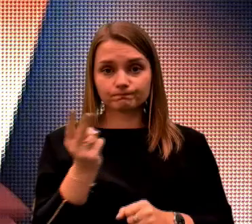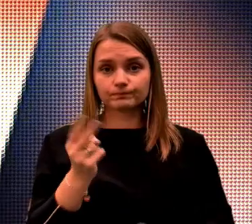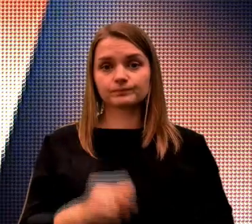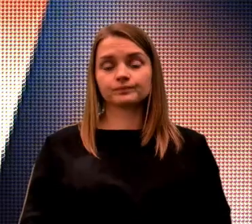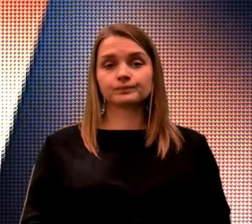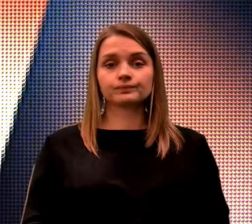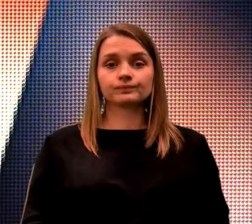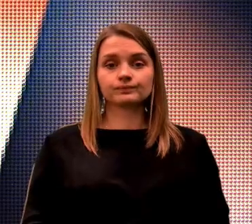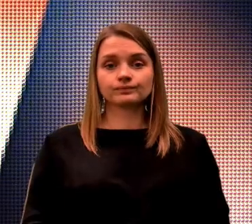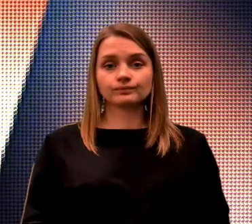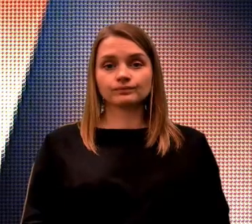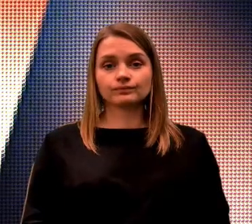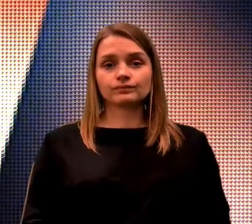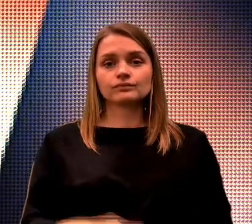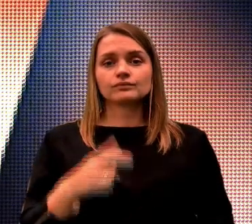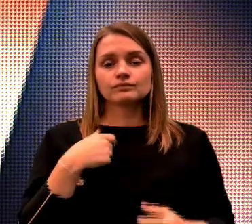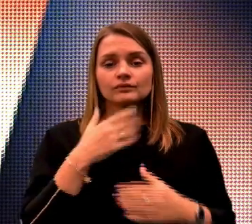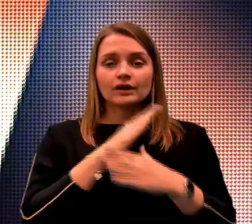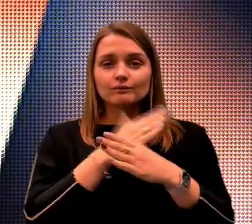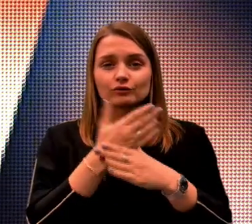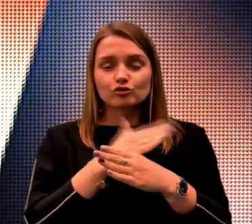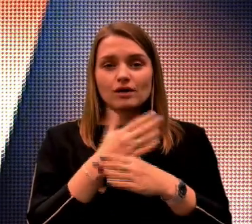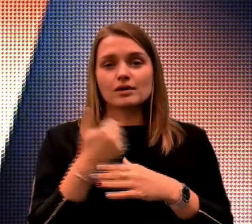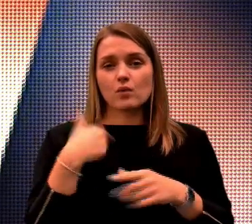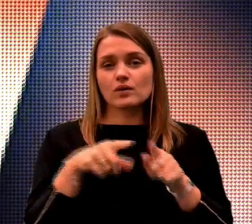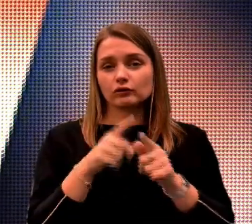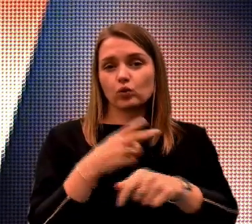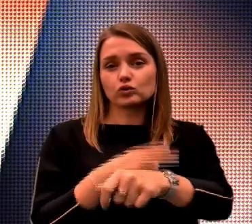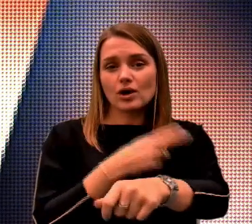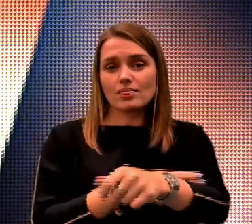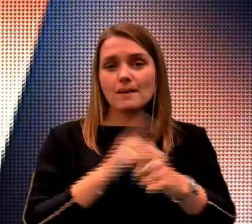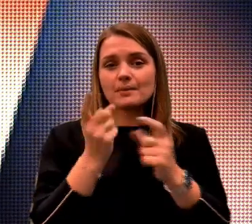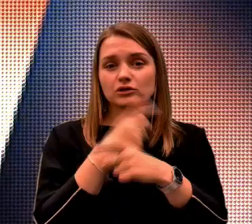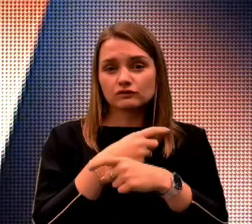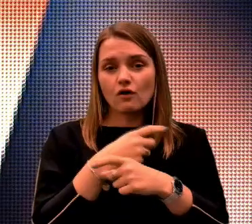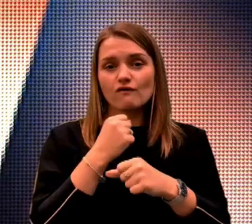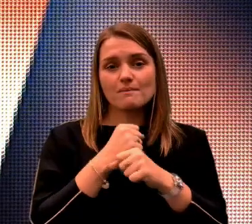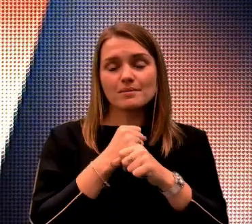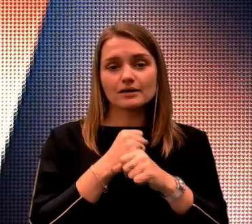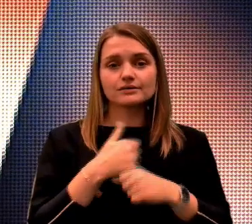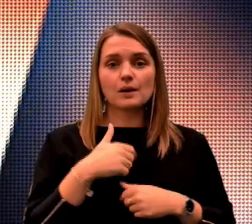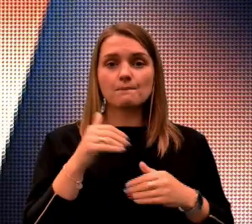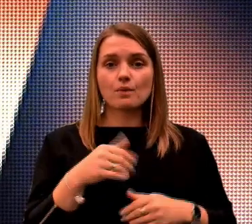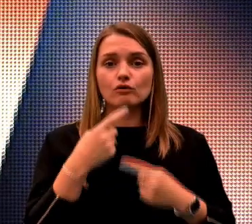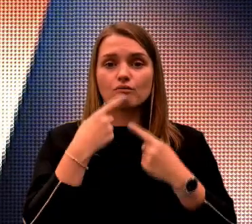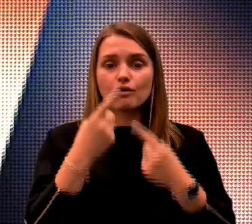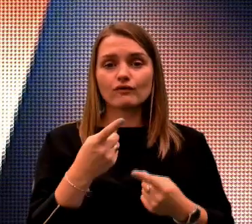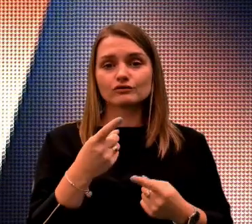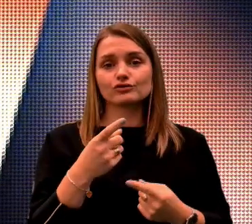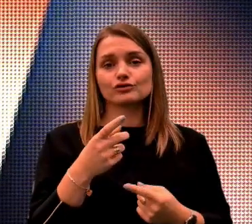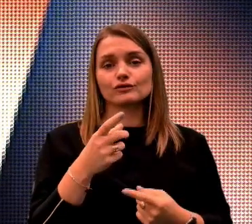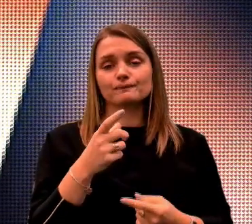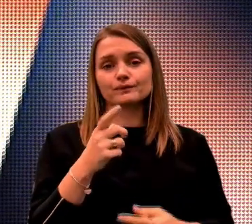czegoś takiego pośredniego, bo pracowałam też w urzędach państwowych, to mogę powiedzieć coś takiego, co może nie zabrzmi fajnie,